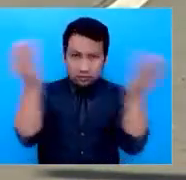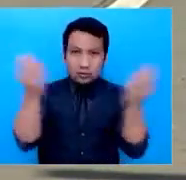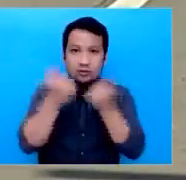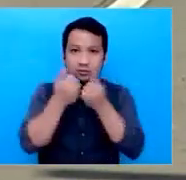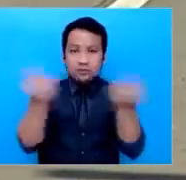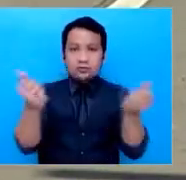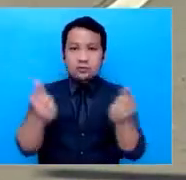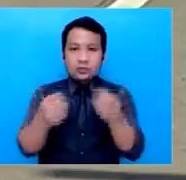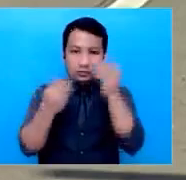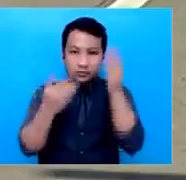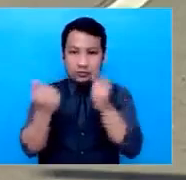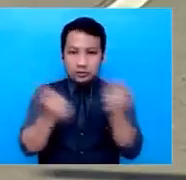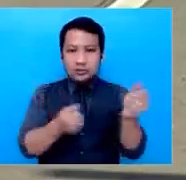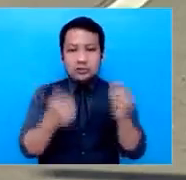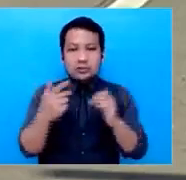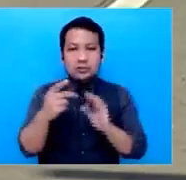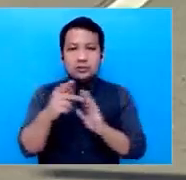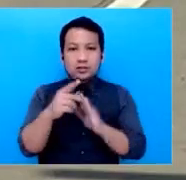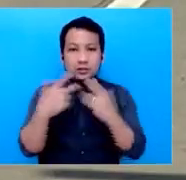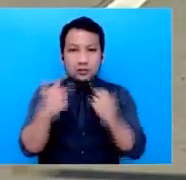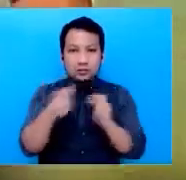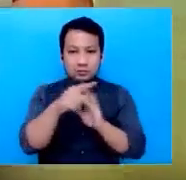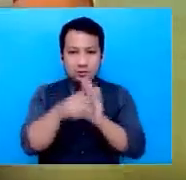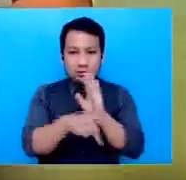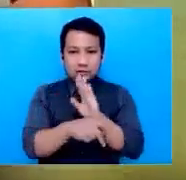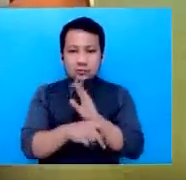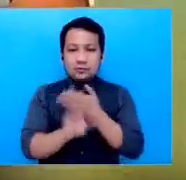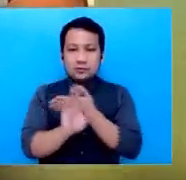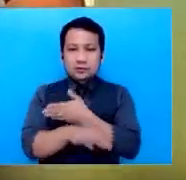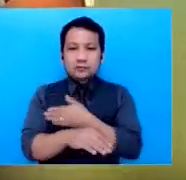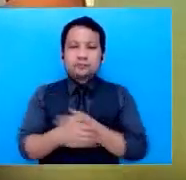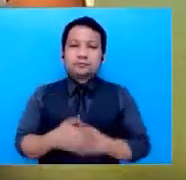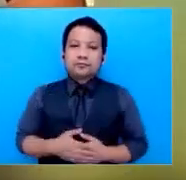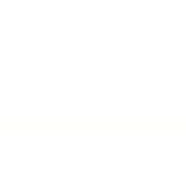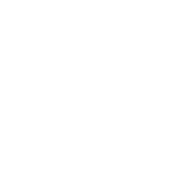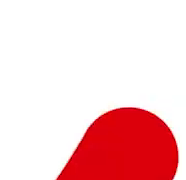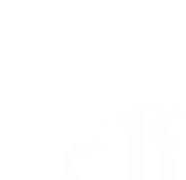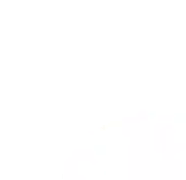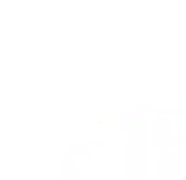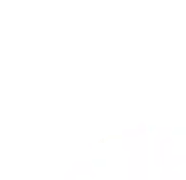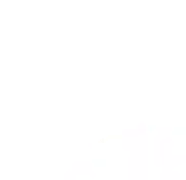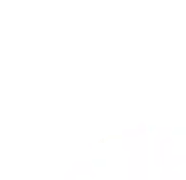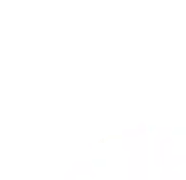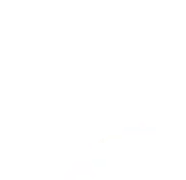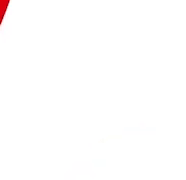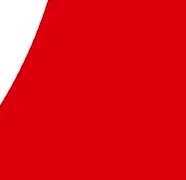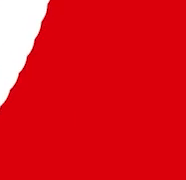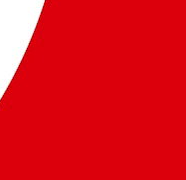sa minimum health protocols. Paolo, Marga. Maraming salamat, JC Cosico.